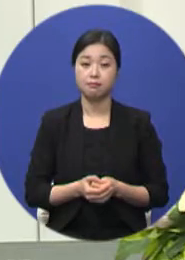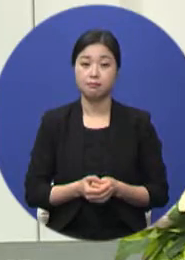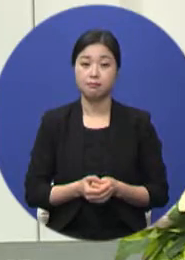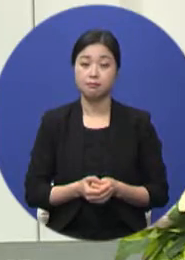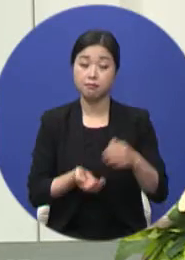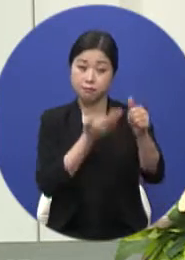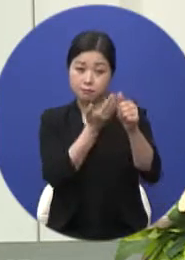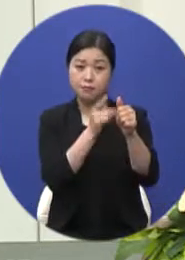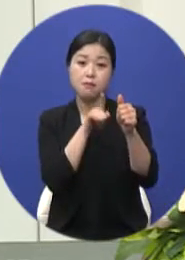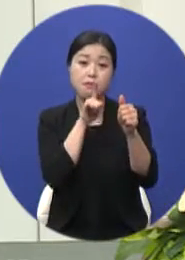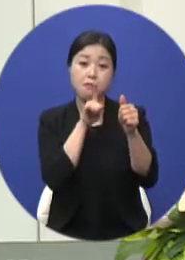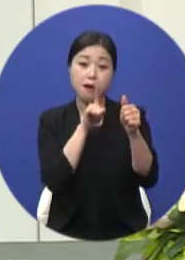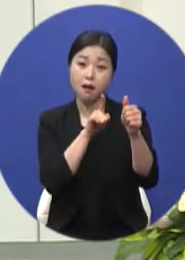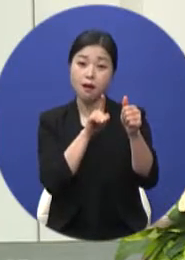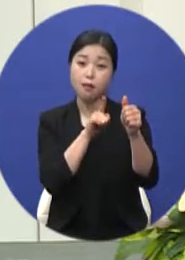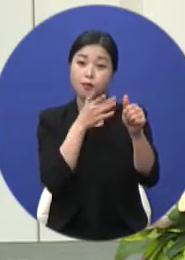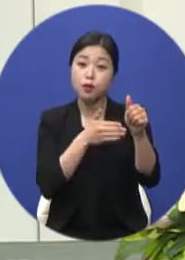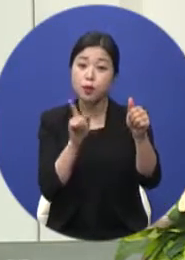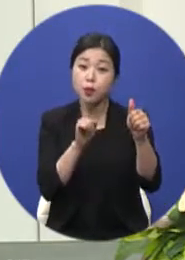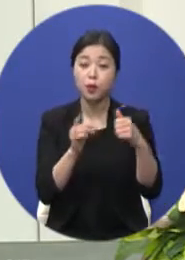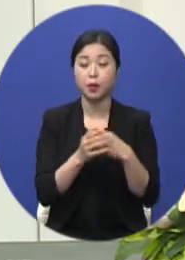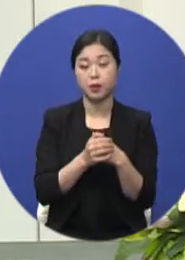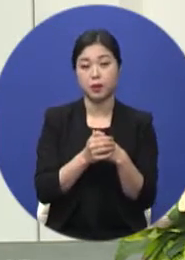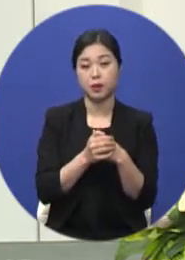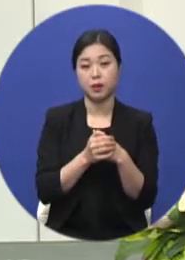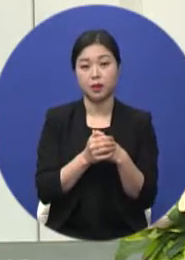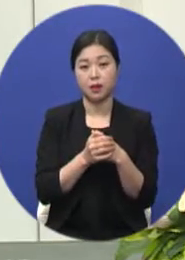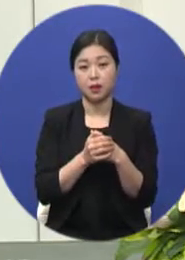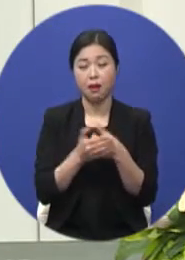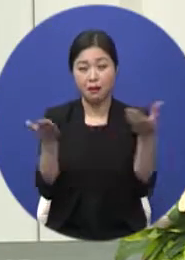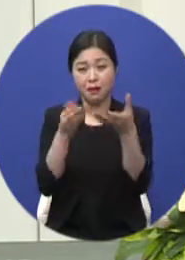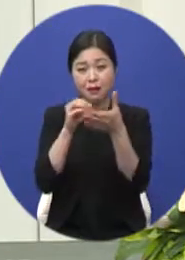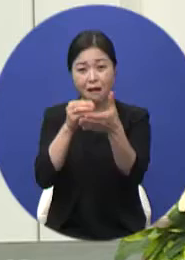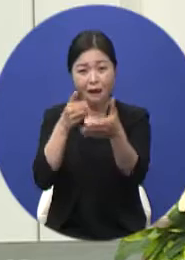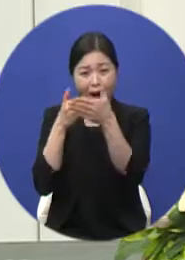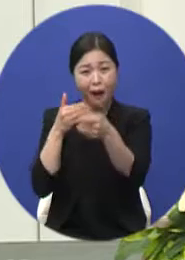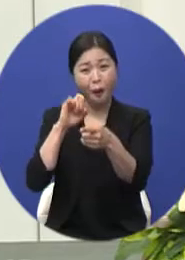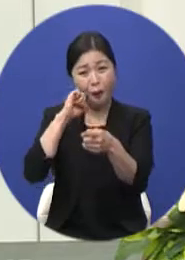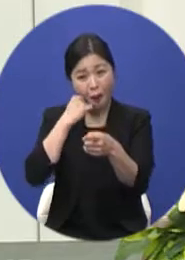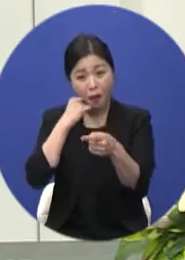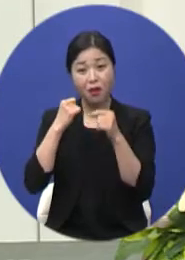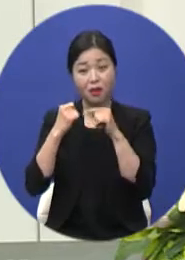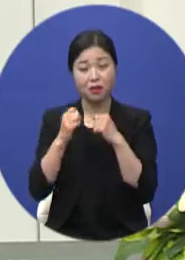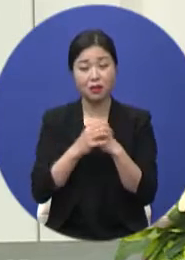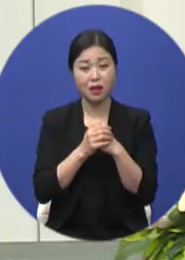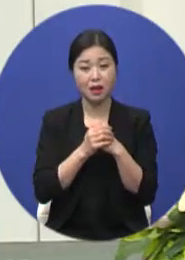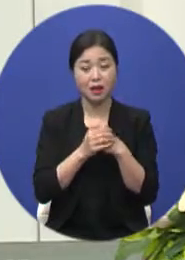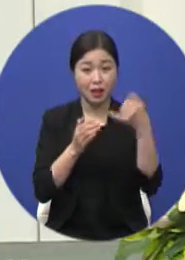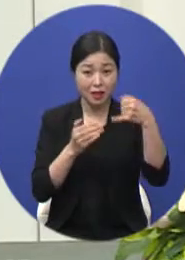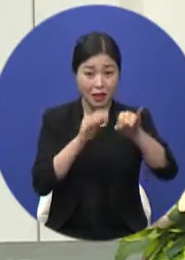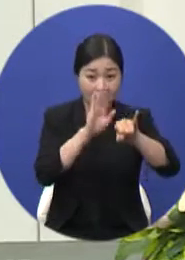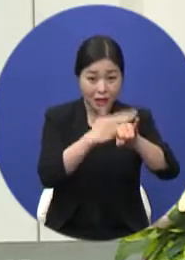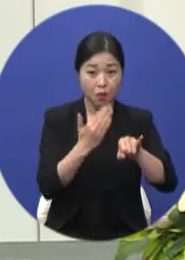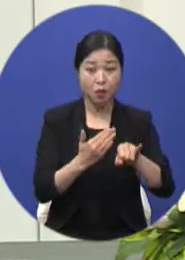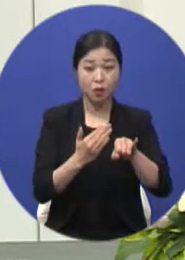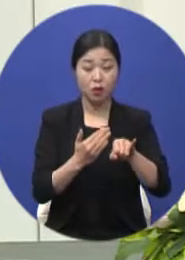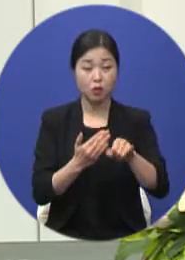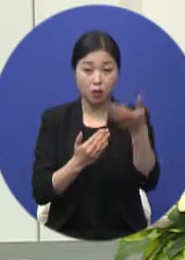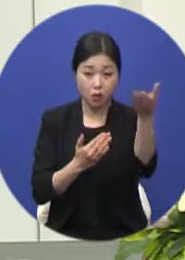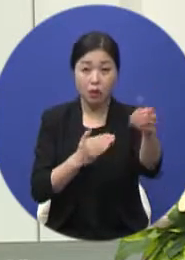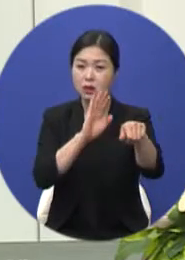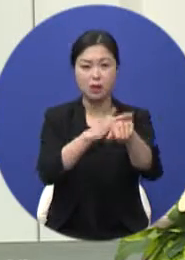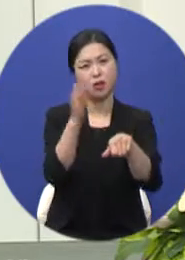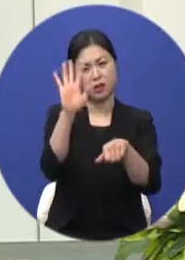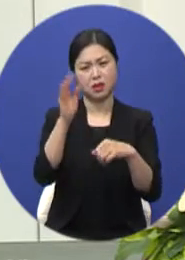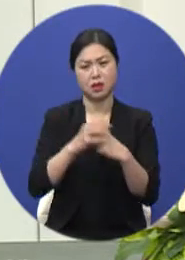것은, 지금 이 취업난이 아버지의 탓이 아니고 우리 따님의 탓이 아니에요. 저 사회적으로 전체적으로 좀